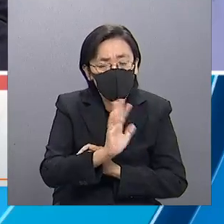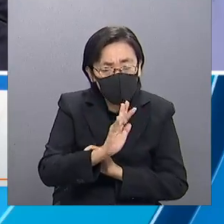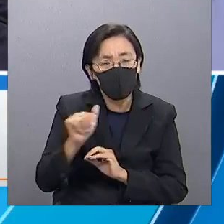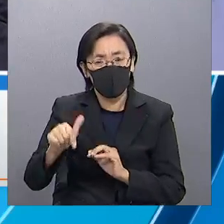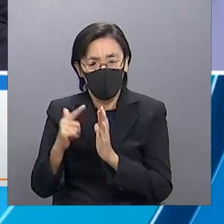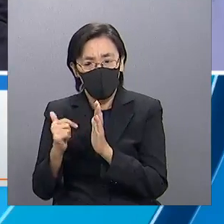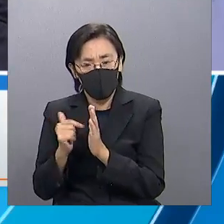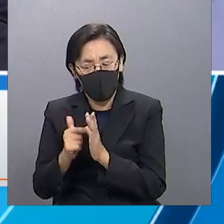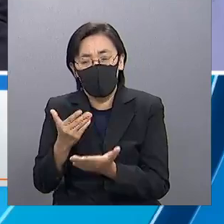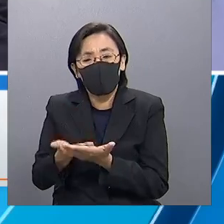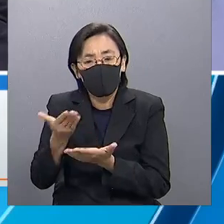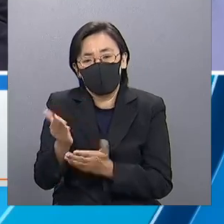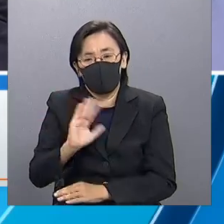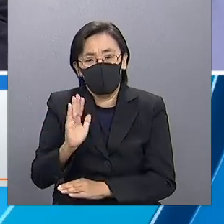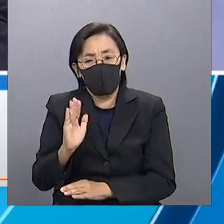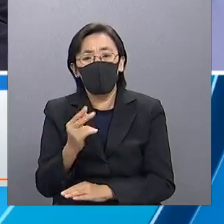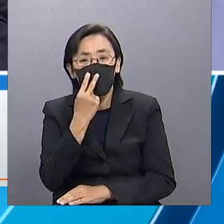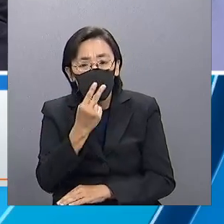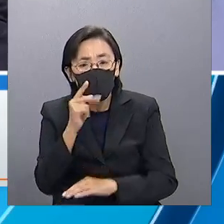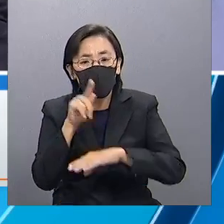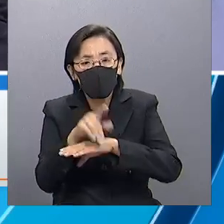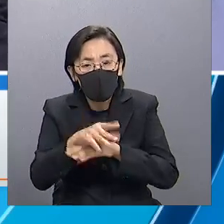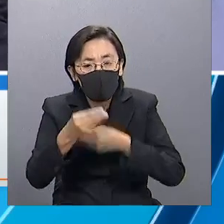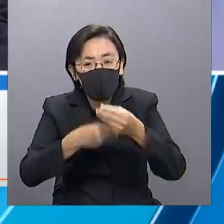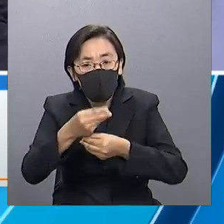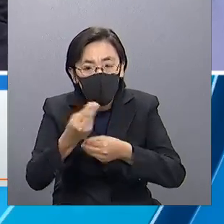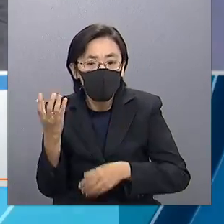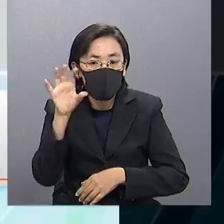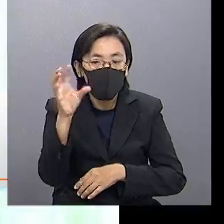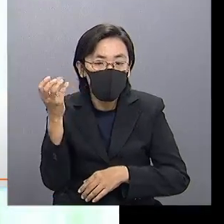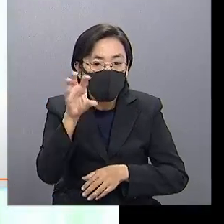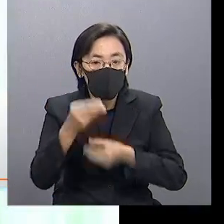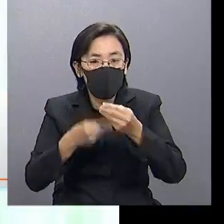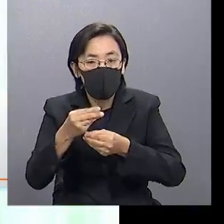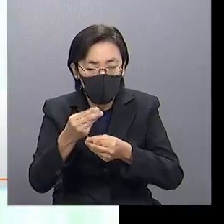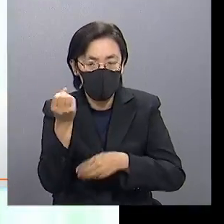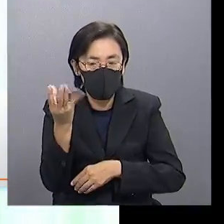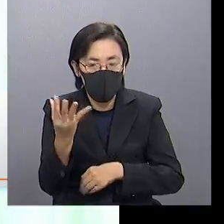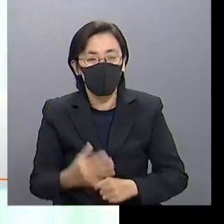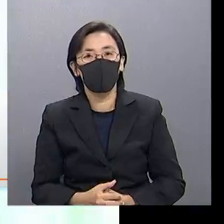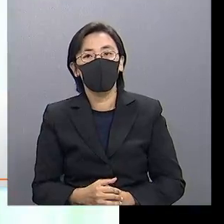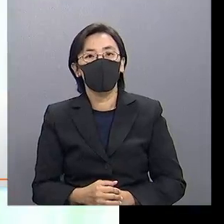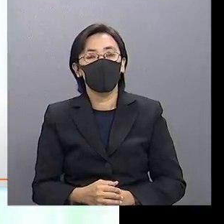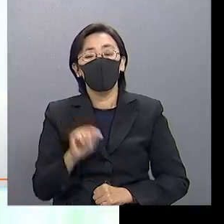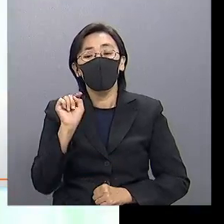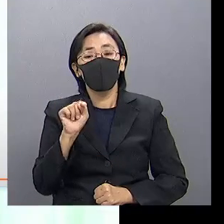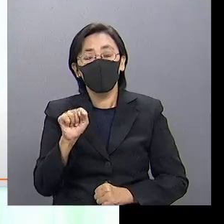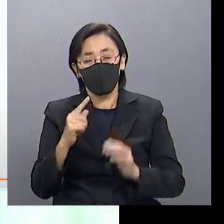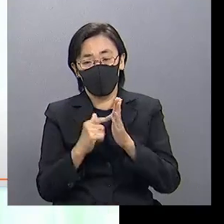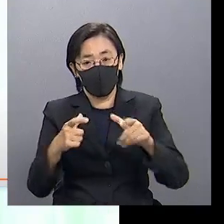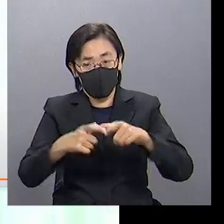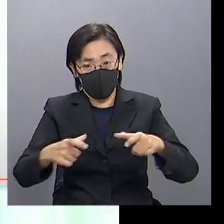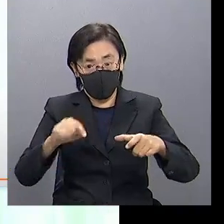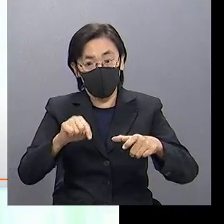โกออนไว์ก็ขายกคอนข้างเยอะนะฮะยาชนิดนี้ครัคณหมอค่ะ ผลิทำนี้เป็นผตภลสมุนไ